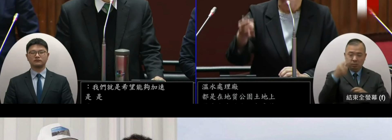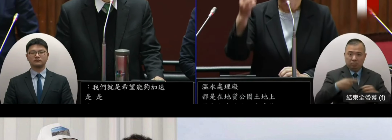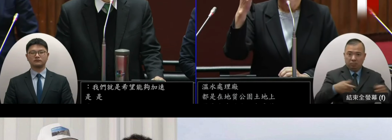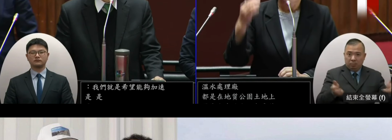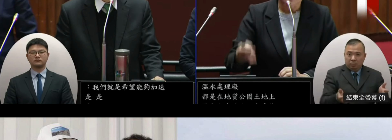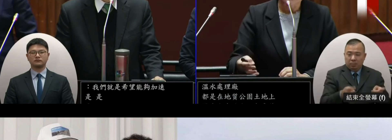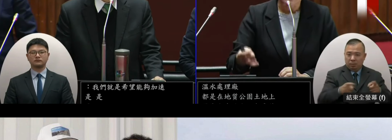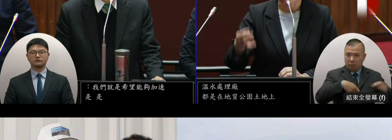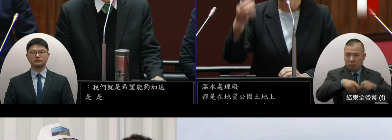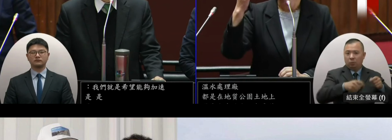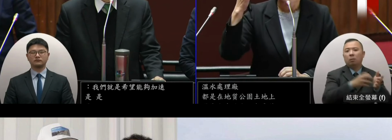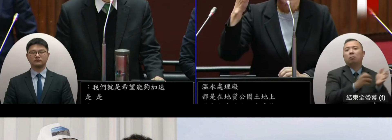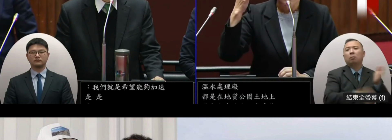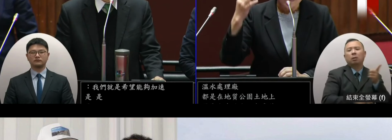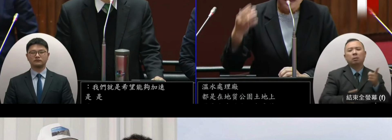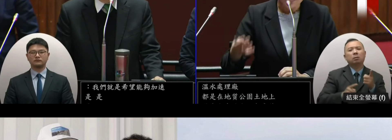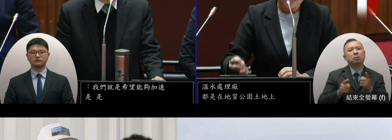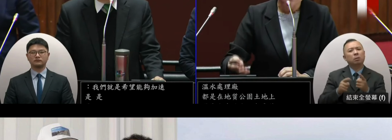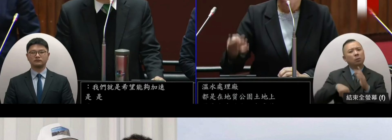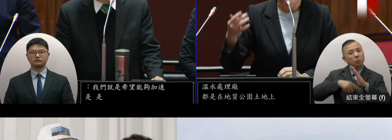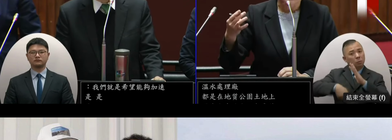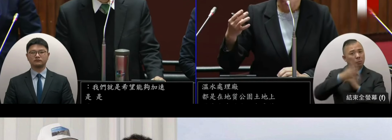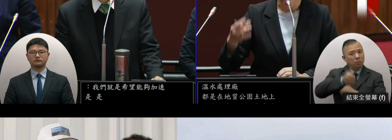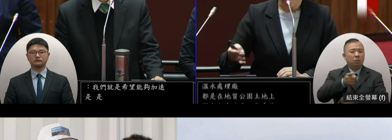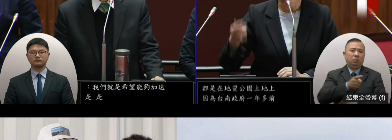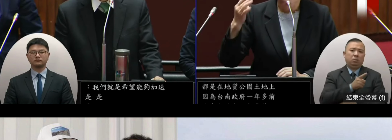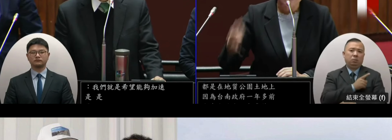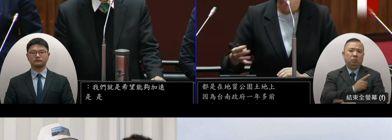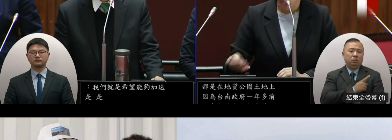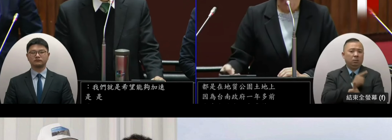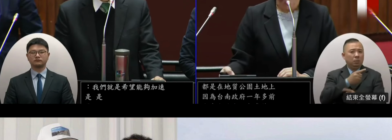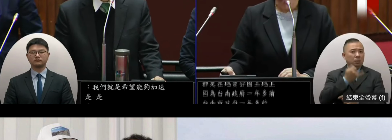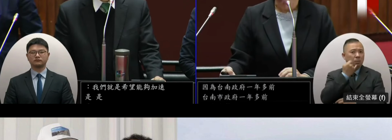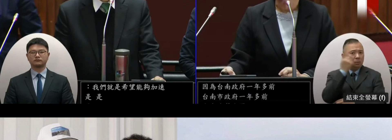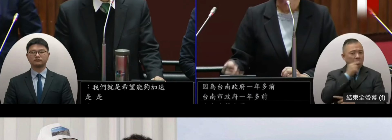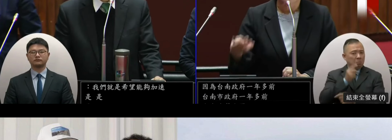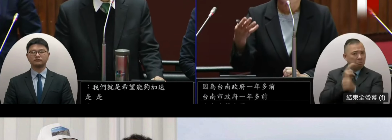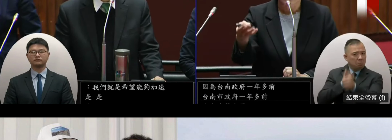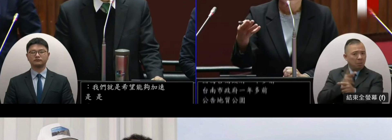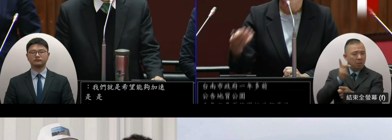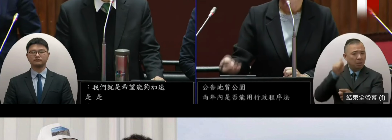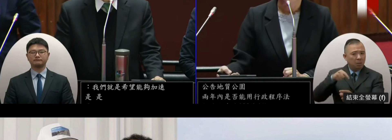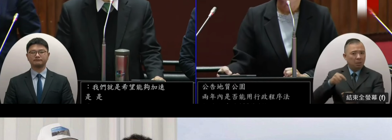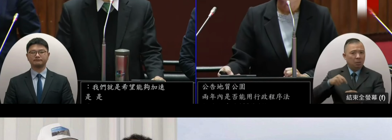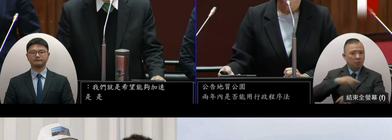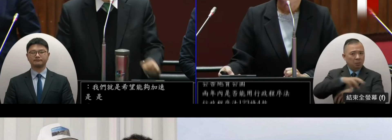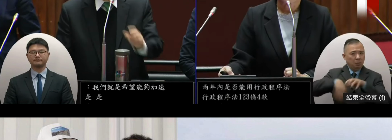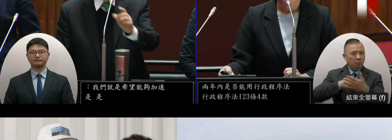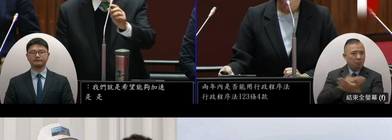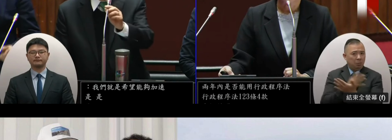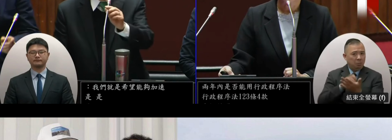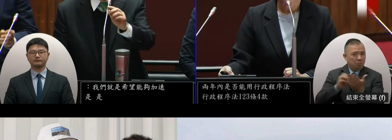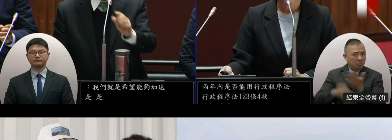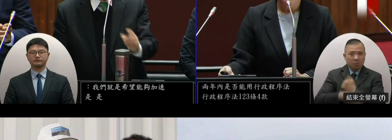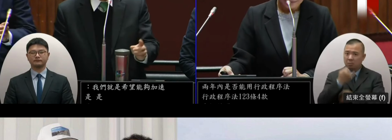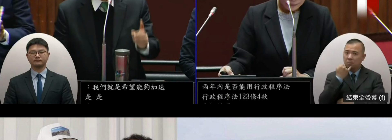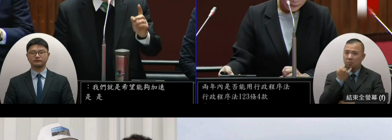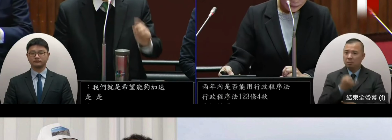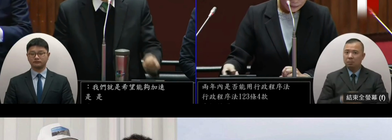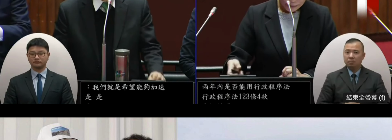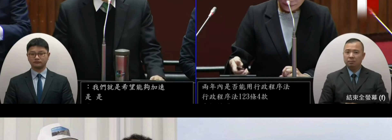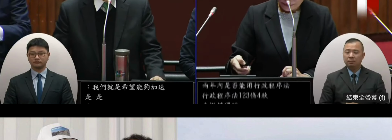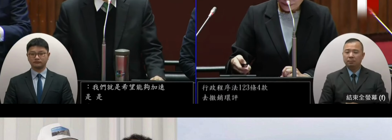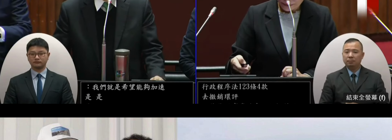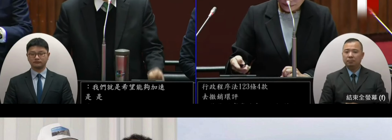院长交代或者是去指示要撤销环评？院长。 关于这